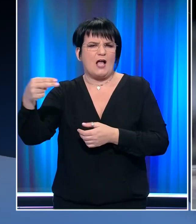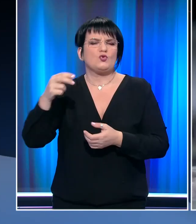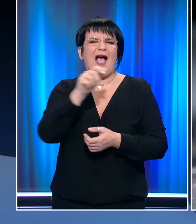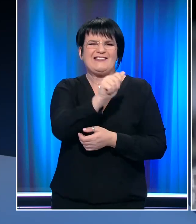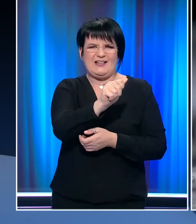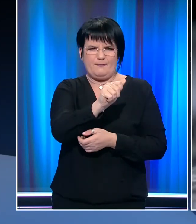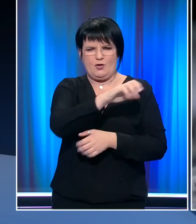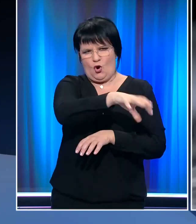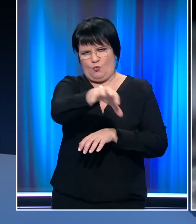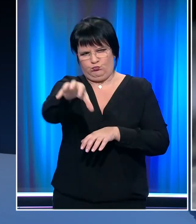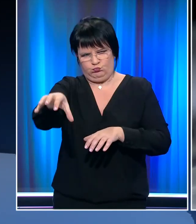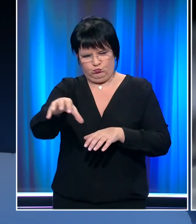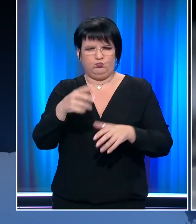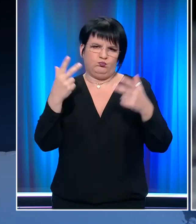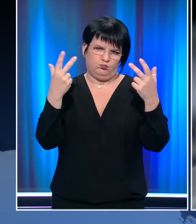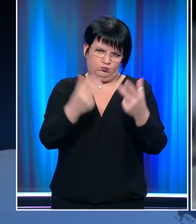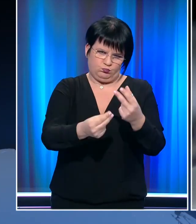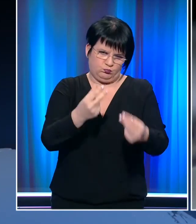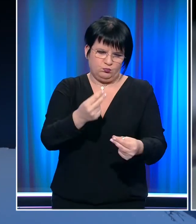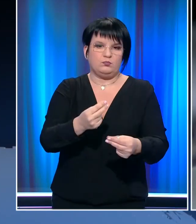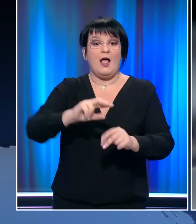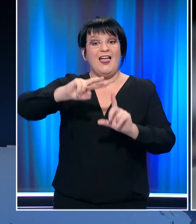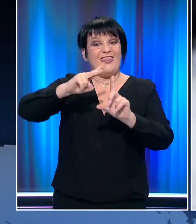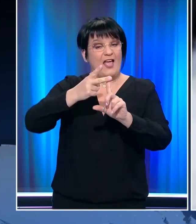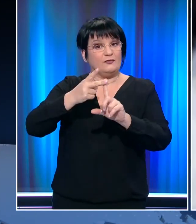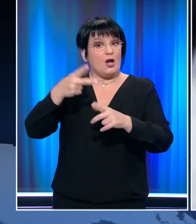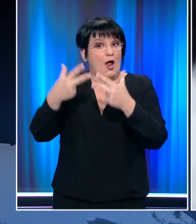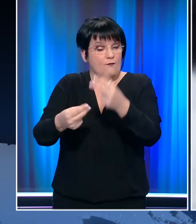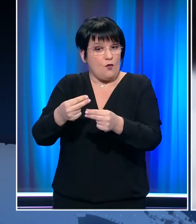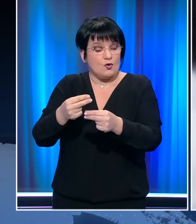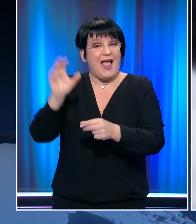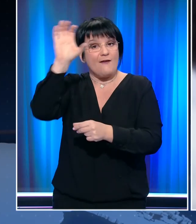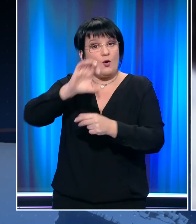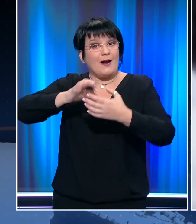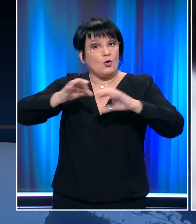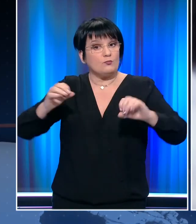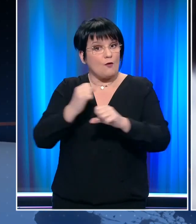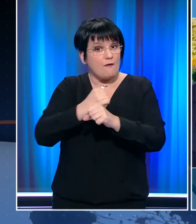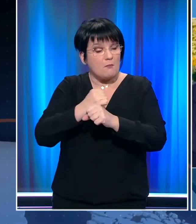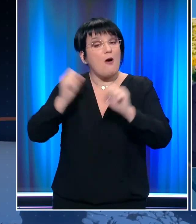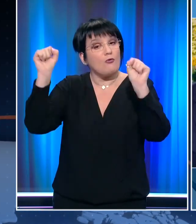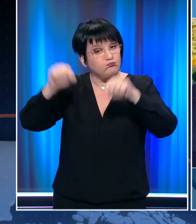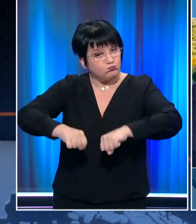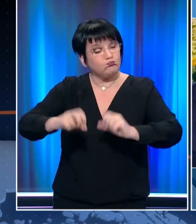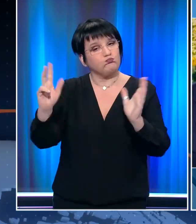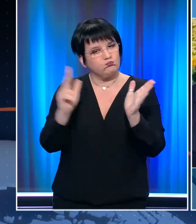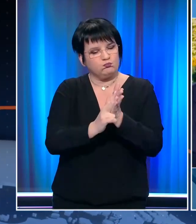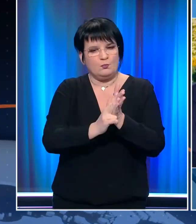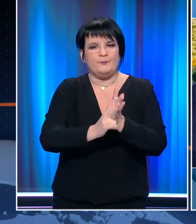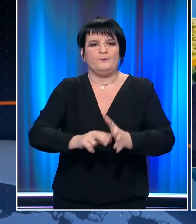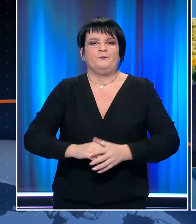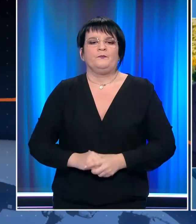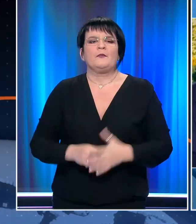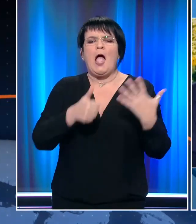Ασκληπείο. Ενώ δρομολογείται η έγκριση και δεύτερου εμβολίου για τον κορονοϊό από τον Ευρωπαϊκό Οργανισμό Φαρμάκων. Νομίζω είναι 6 ή